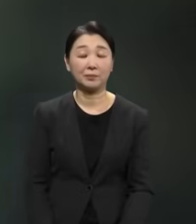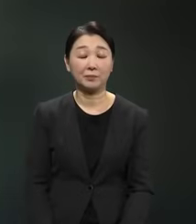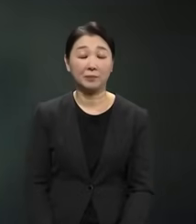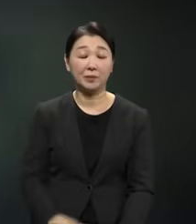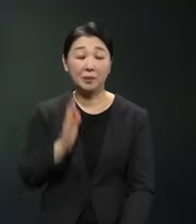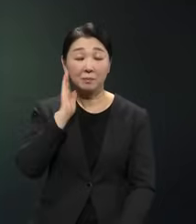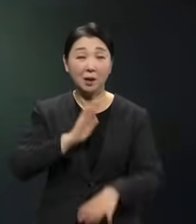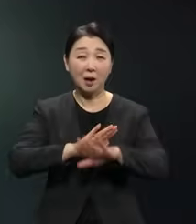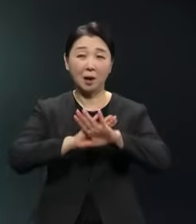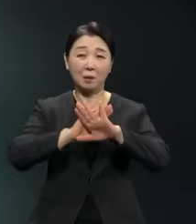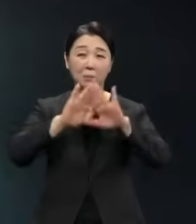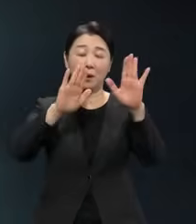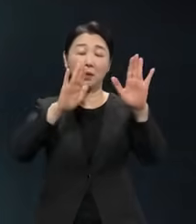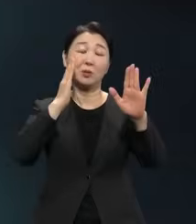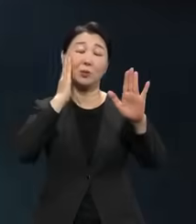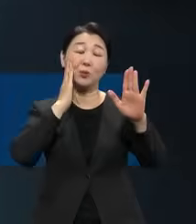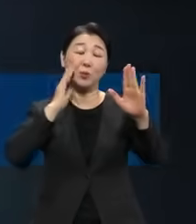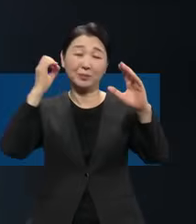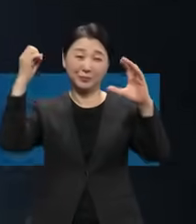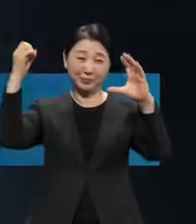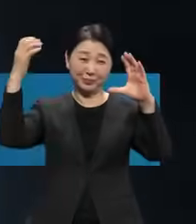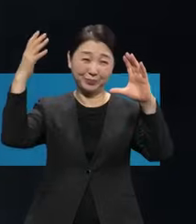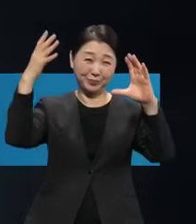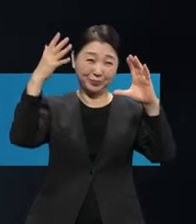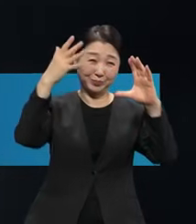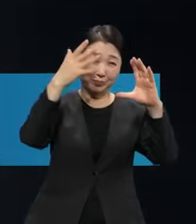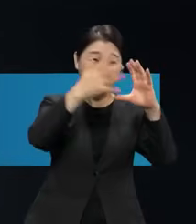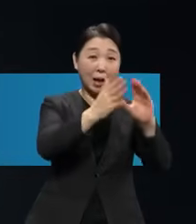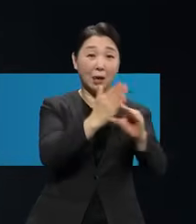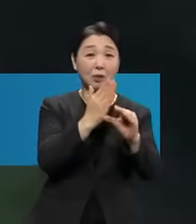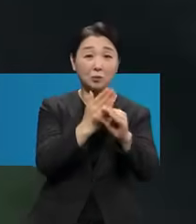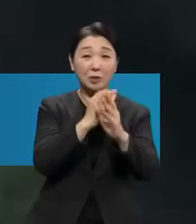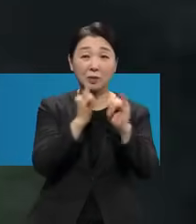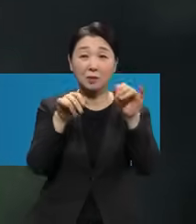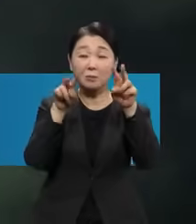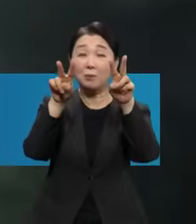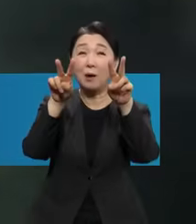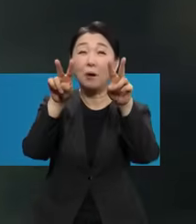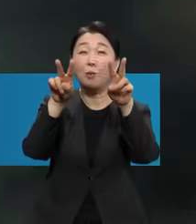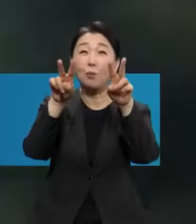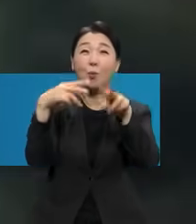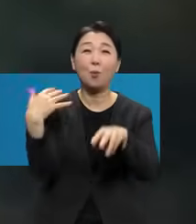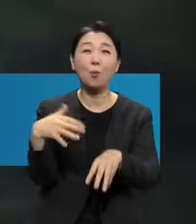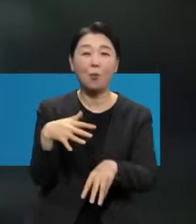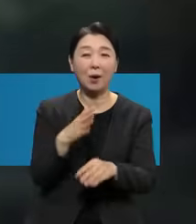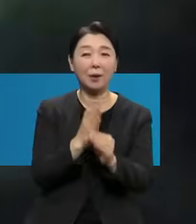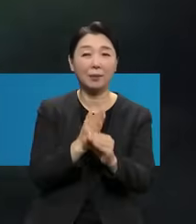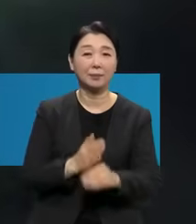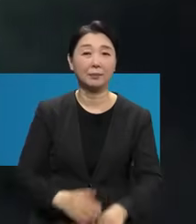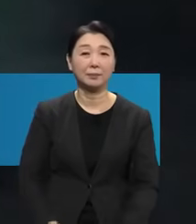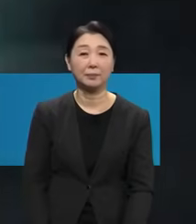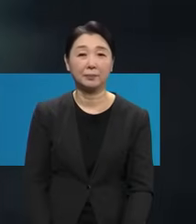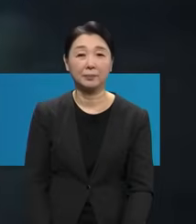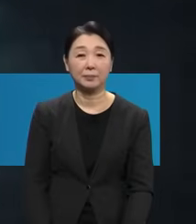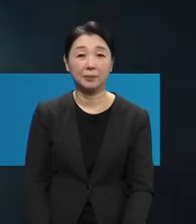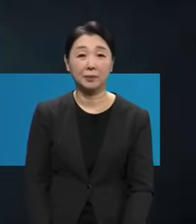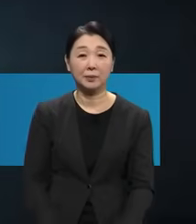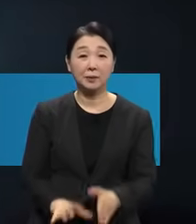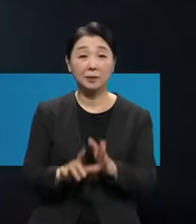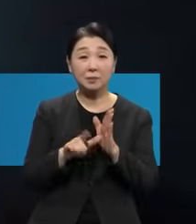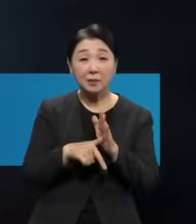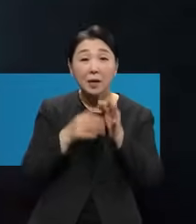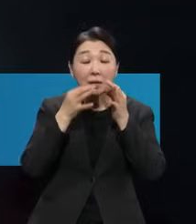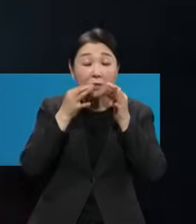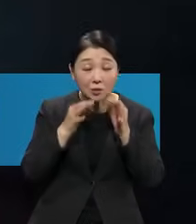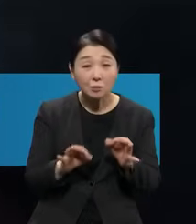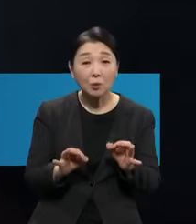밤하늘 구름 사이로 초록색 빛이 새나옵니다. 사람들 모두 하늘에서 눈을 떼지 못하는 모습입니다. 현지 시간 금요일,